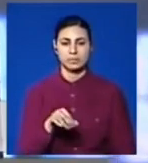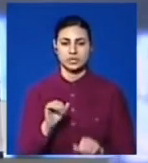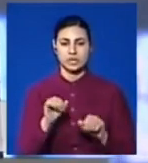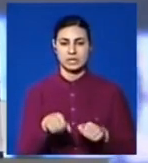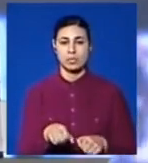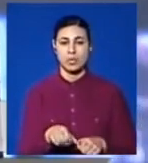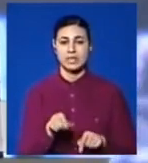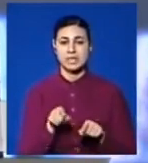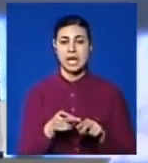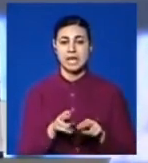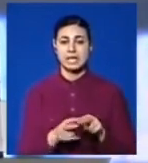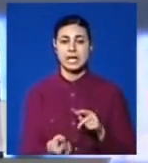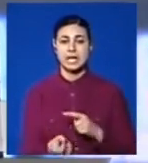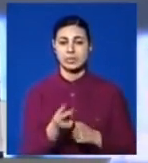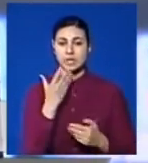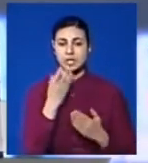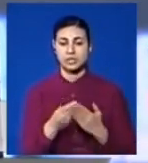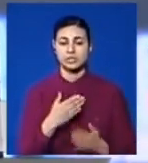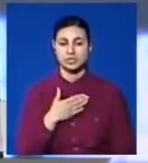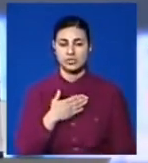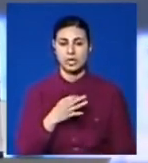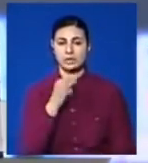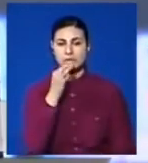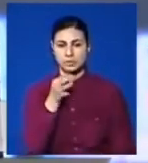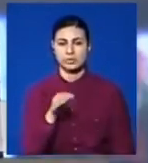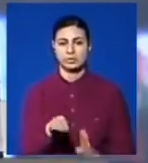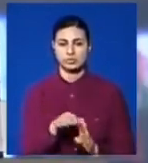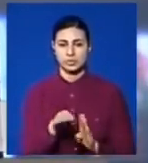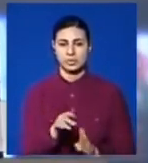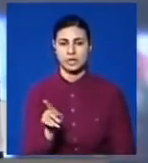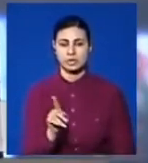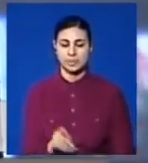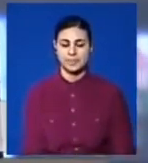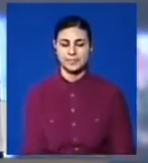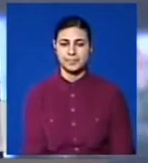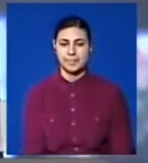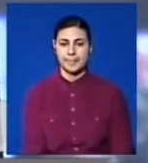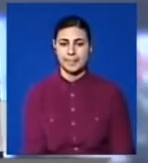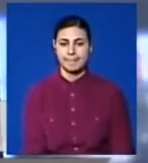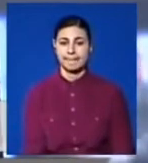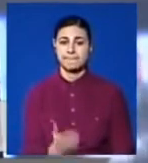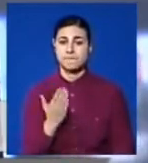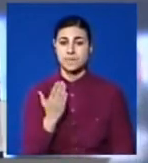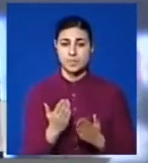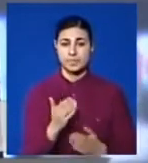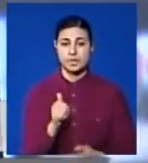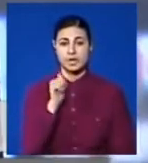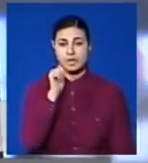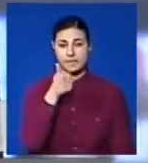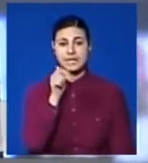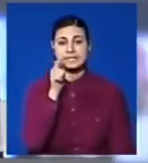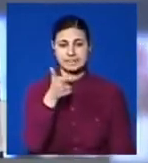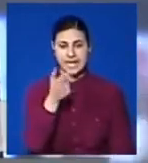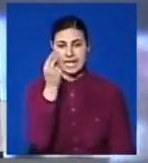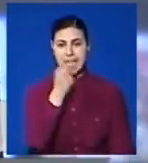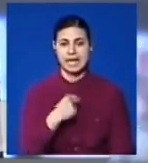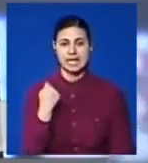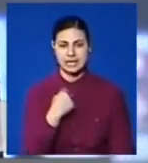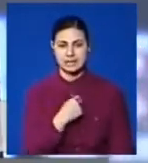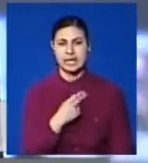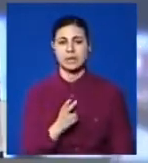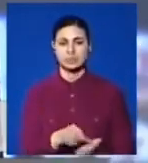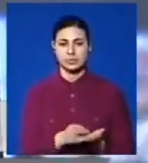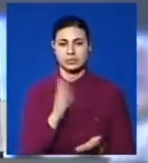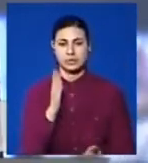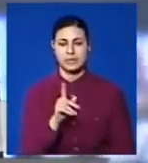შესაძლებლობას. და აქედან გამომდინარე ჩვენ თავაზობთ, რომ თუ ხვალდა ზეგ, ეკლესია დააბსტკიცებს